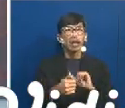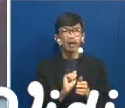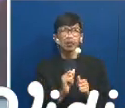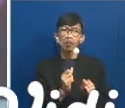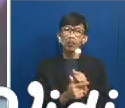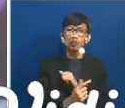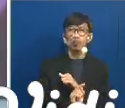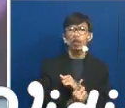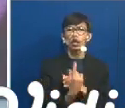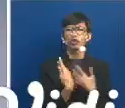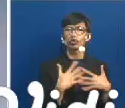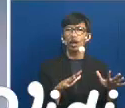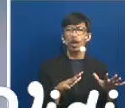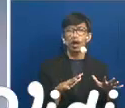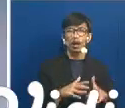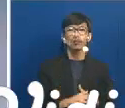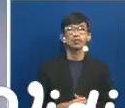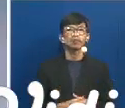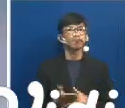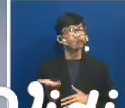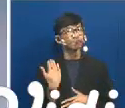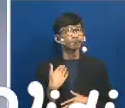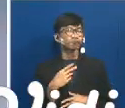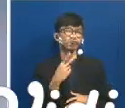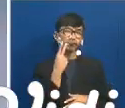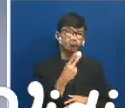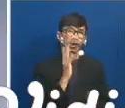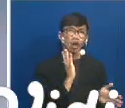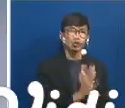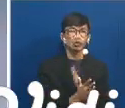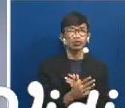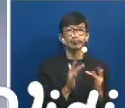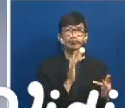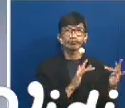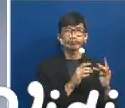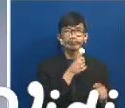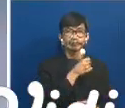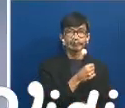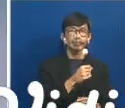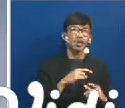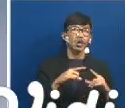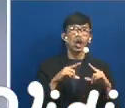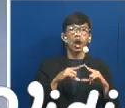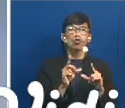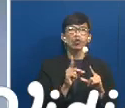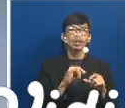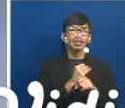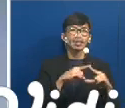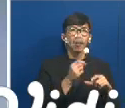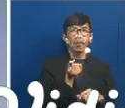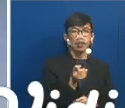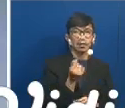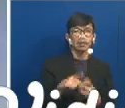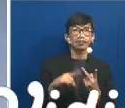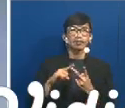oleh para calon pemudik. Kami ajak Anda untuk memantau secara langsung bersama dua rekan kami, Origa Agustina di Pasar Tanah Abang dan